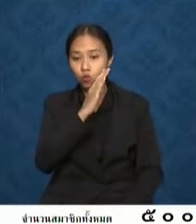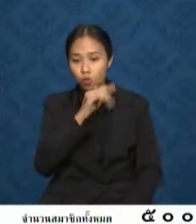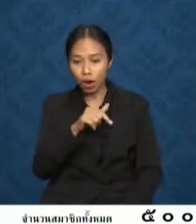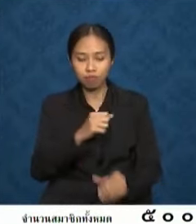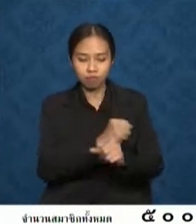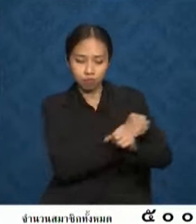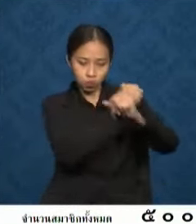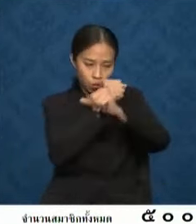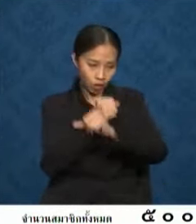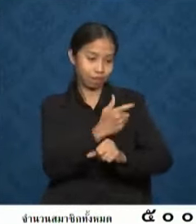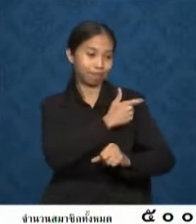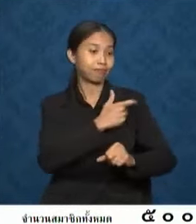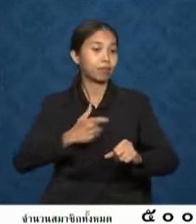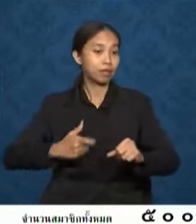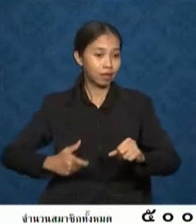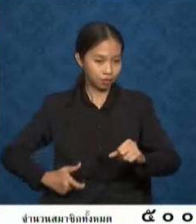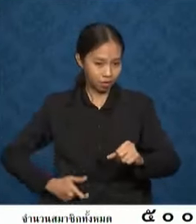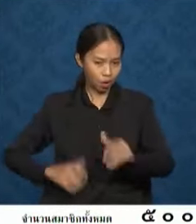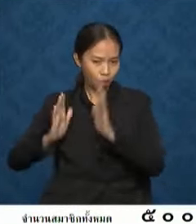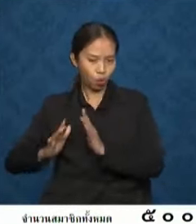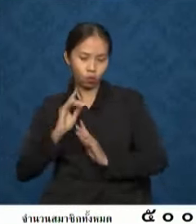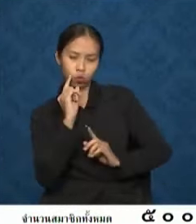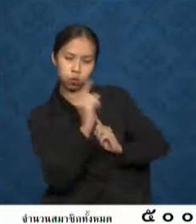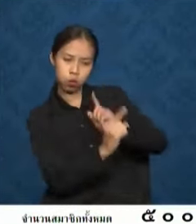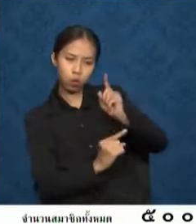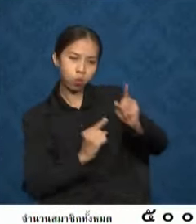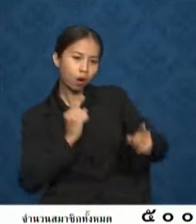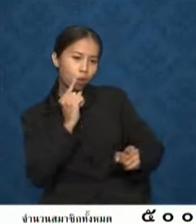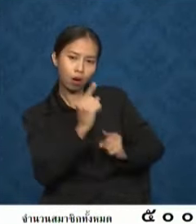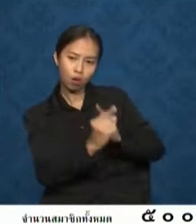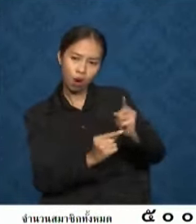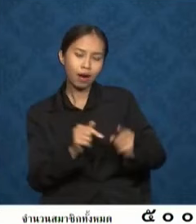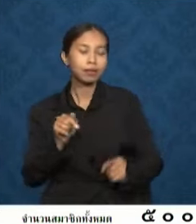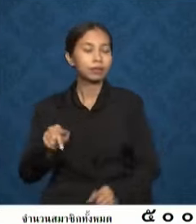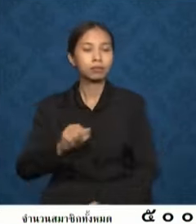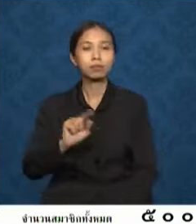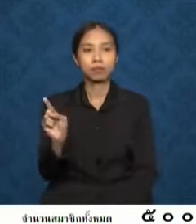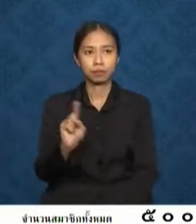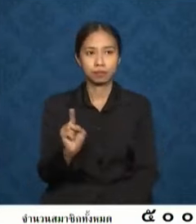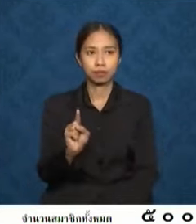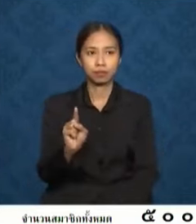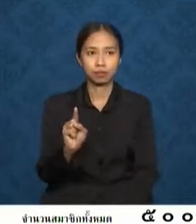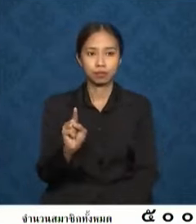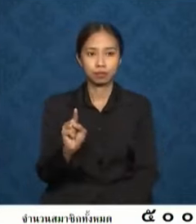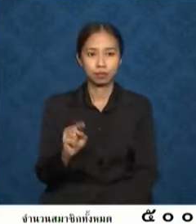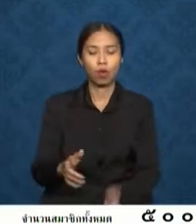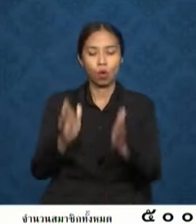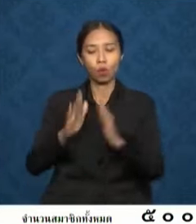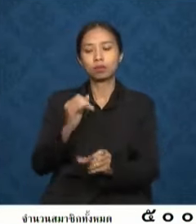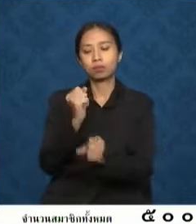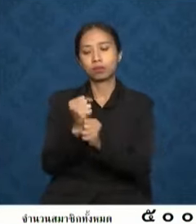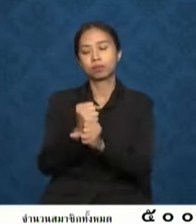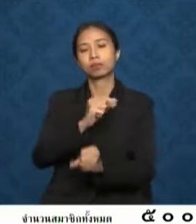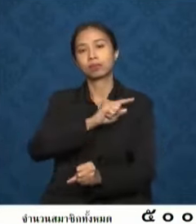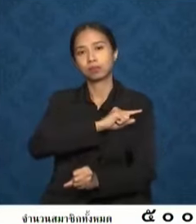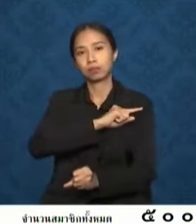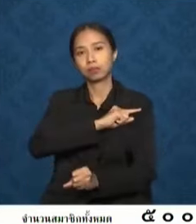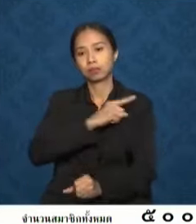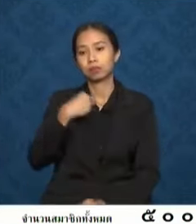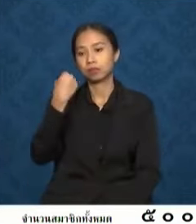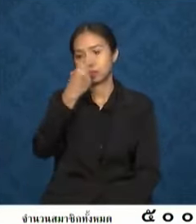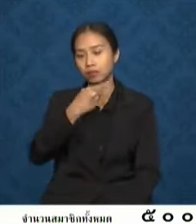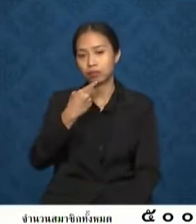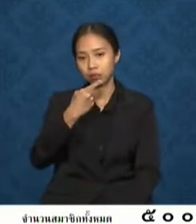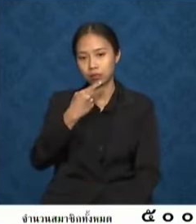มหากษัตริย์จากการวิพากษ์วิจารณ์ของประชาชนที่ดีที่สุดคนที่ต้องทำหน้าที่นั้นก็